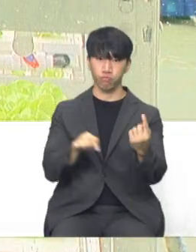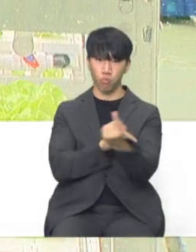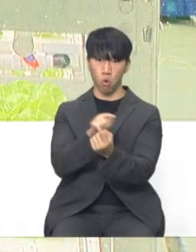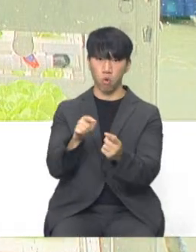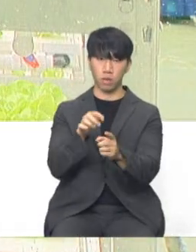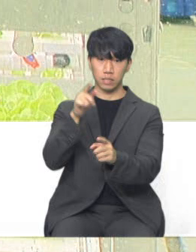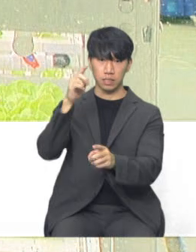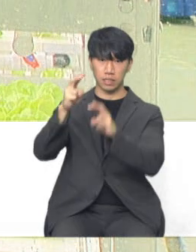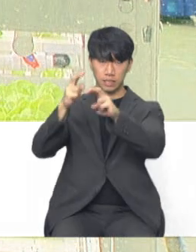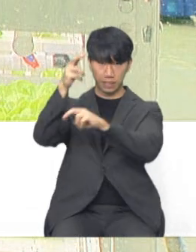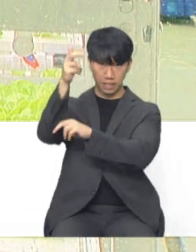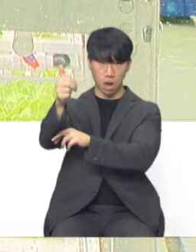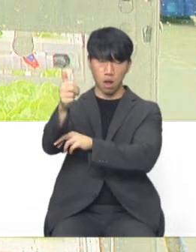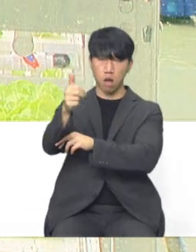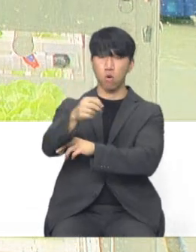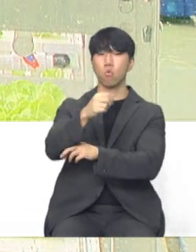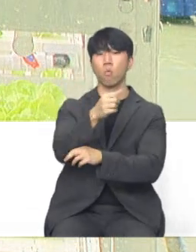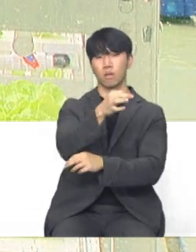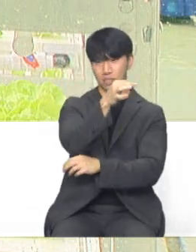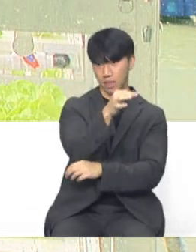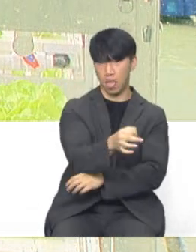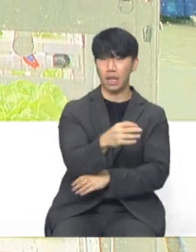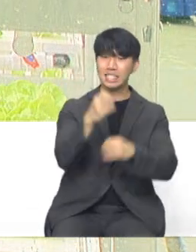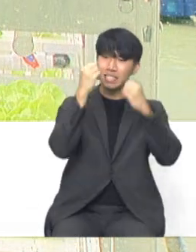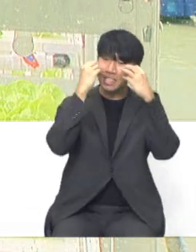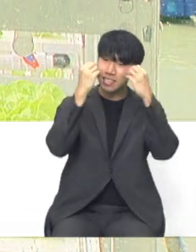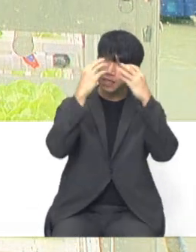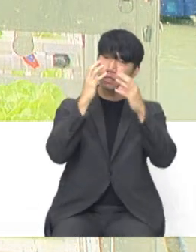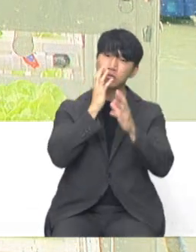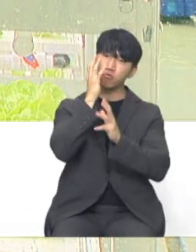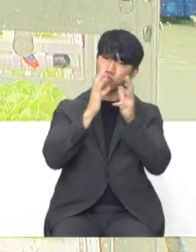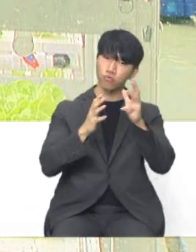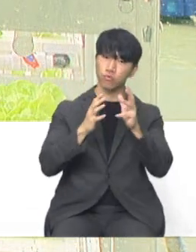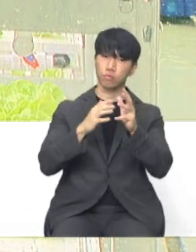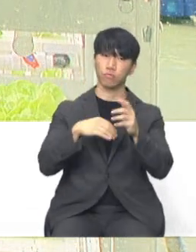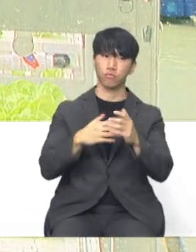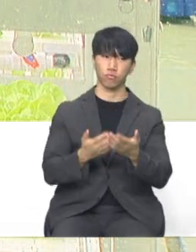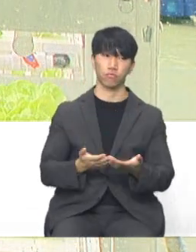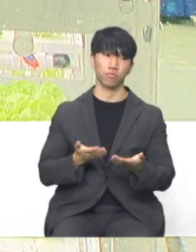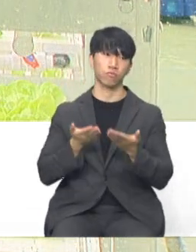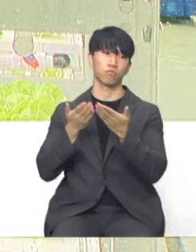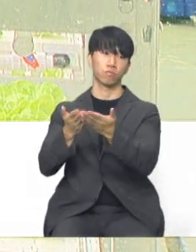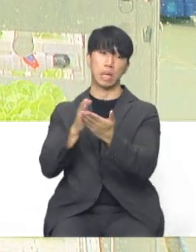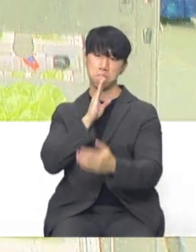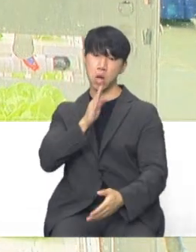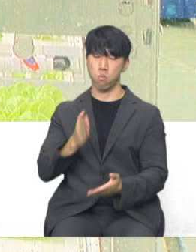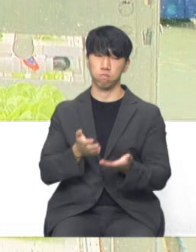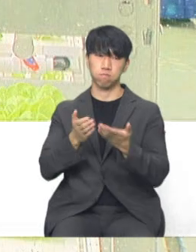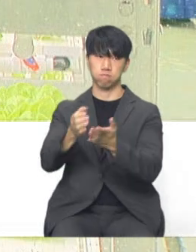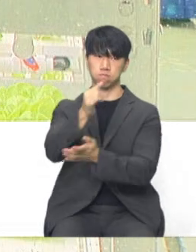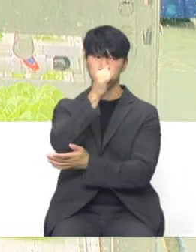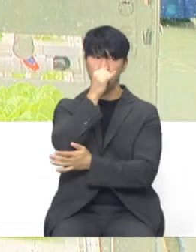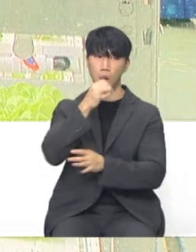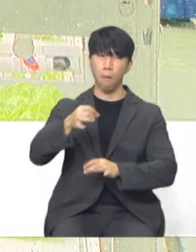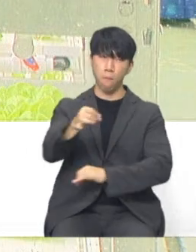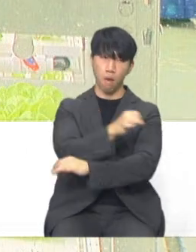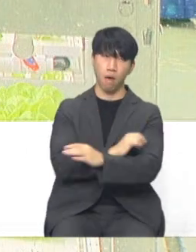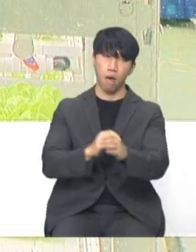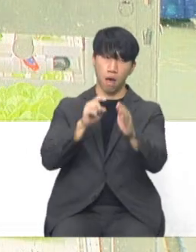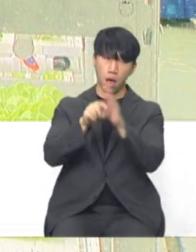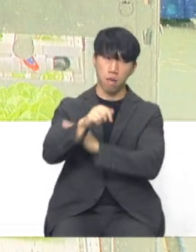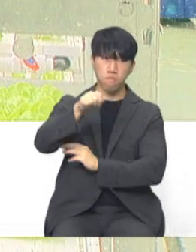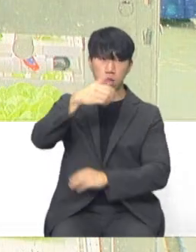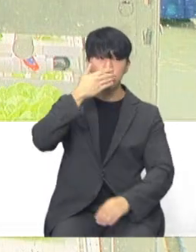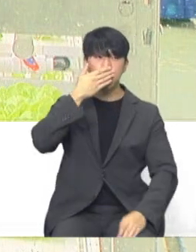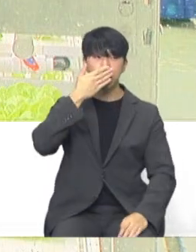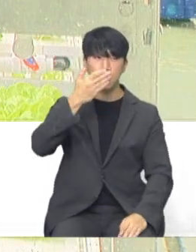사장님들한테 조금 더 싸게, 조금 더 신선한 채소들을 공급을 그냥 다이렉트로 하고 있거든요. 백화점 가서 먹을 수 있는 채소